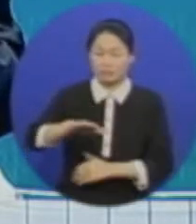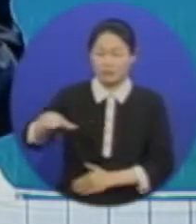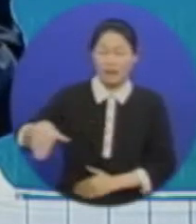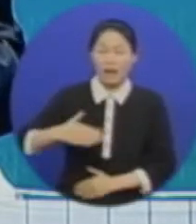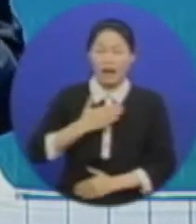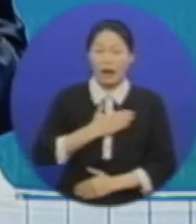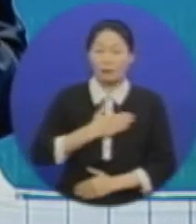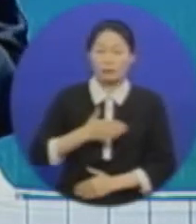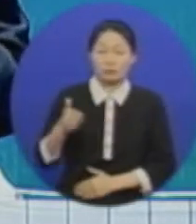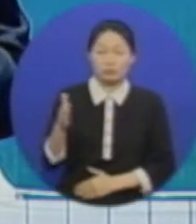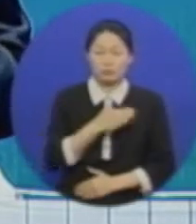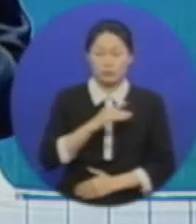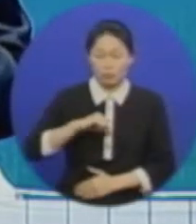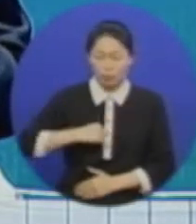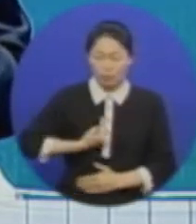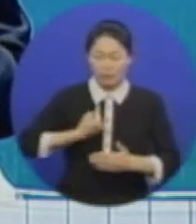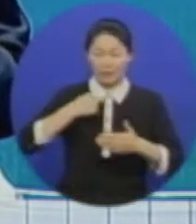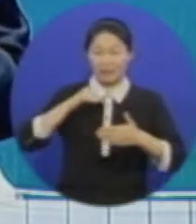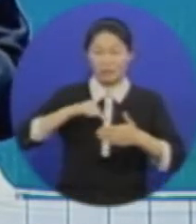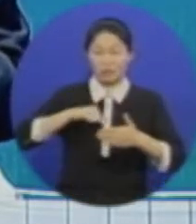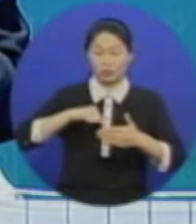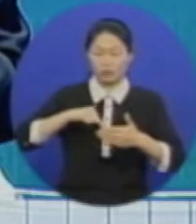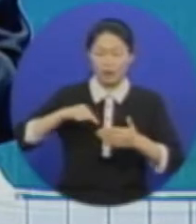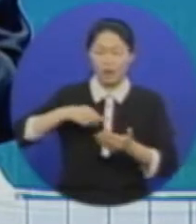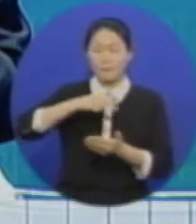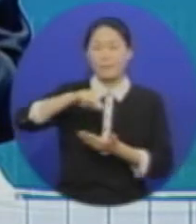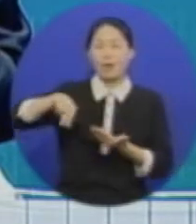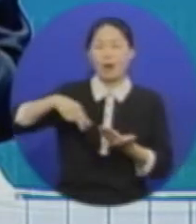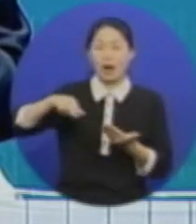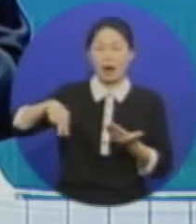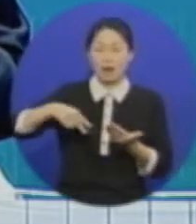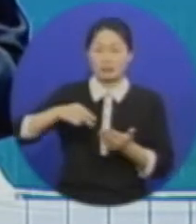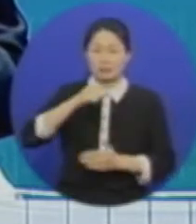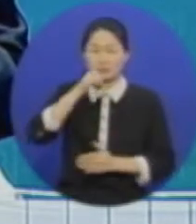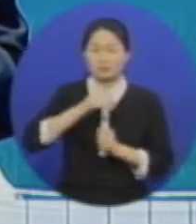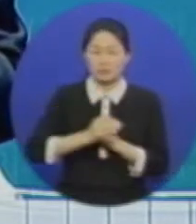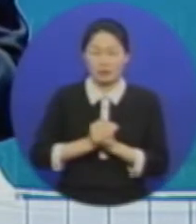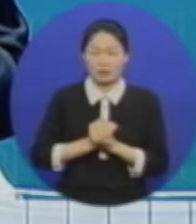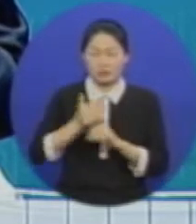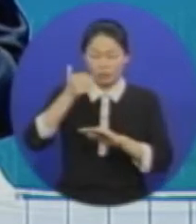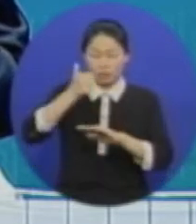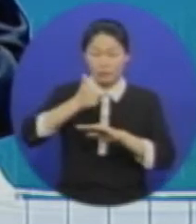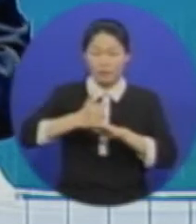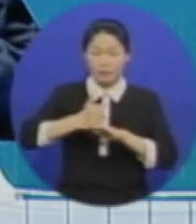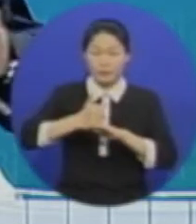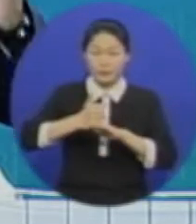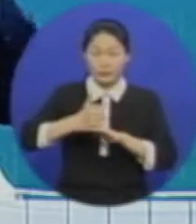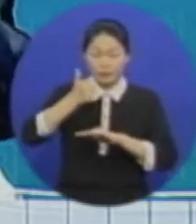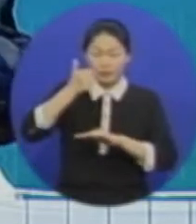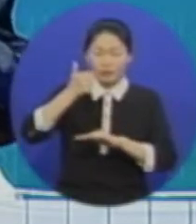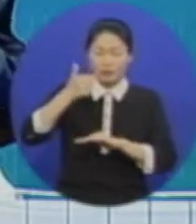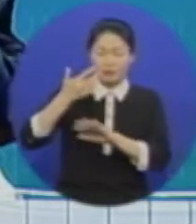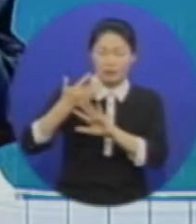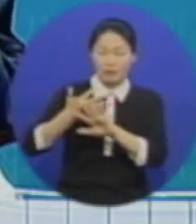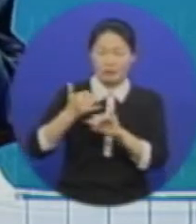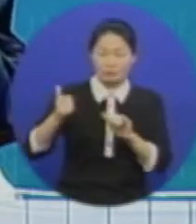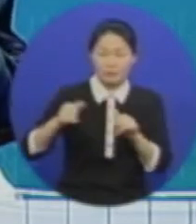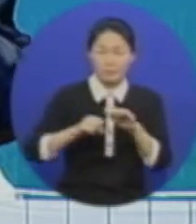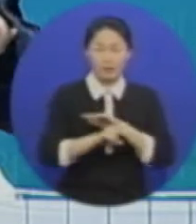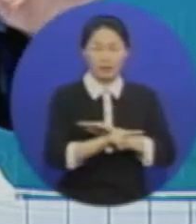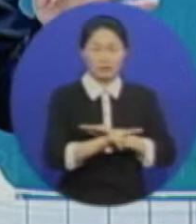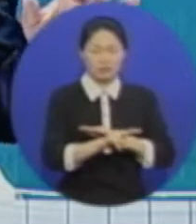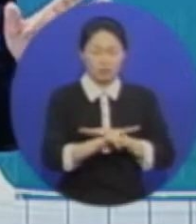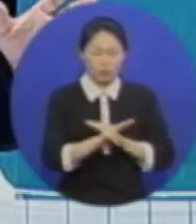수 없는 본인의 내적인 이제 방황을 겪습니다 그래서 나중에는 결국은 사람들을 피해서